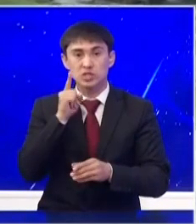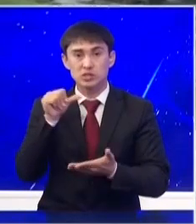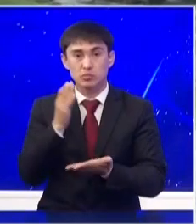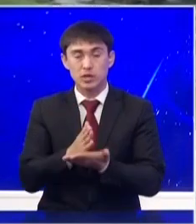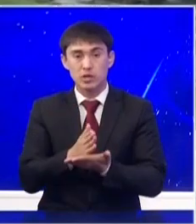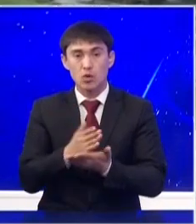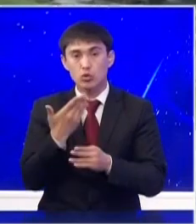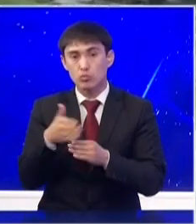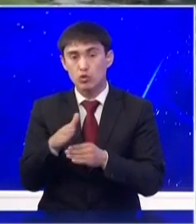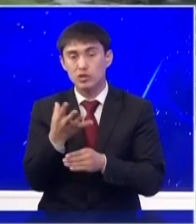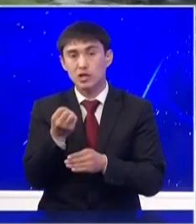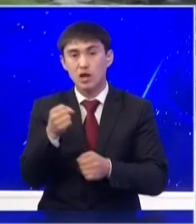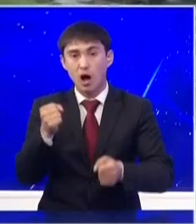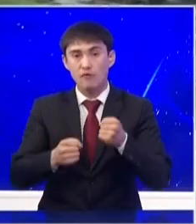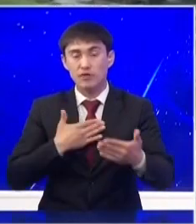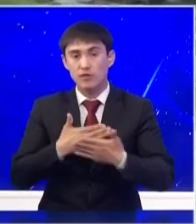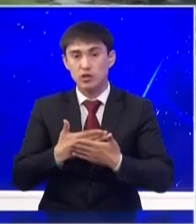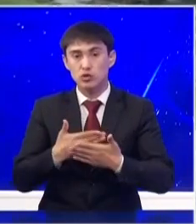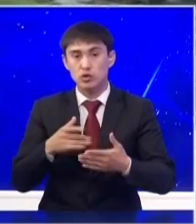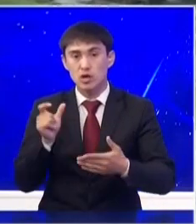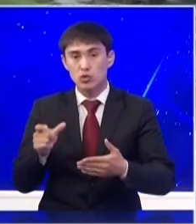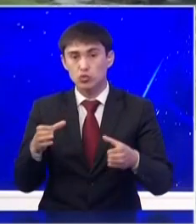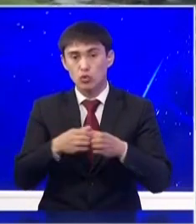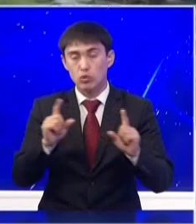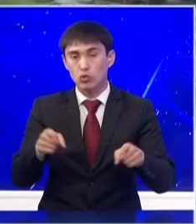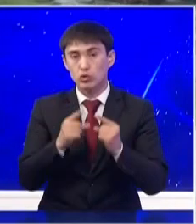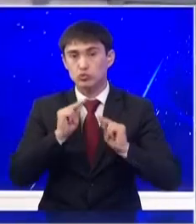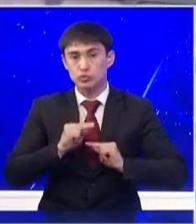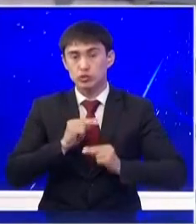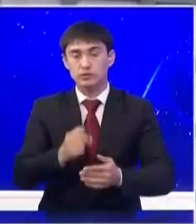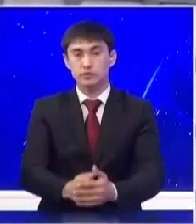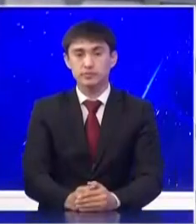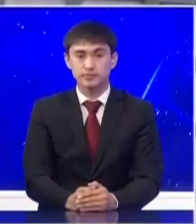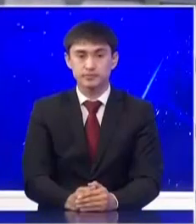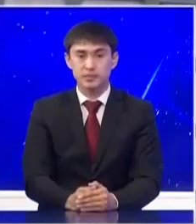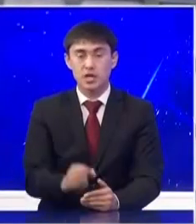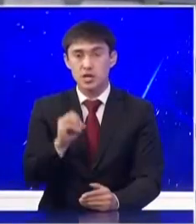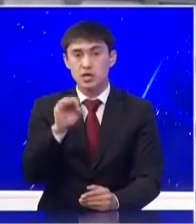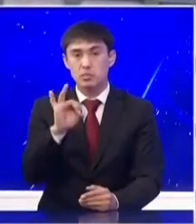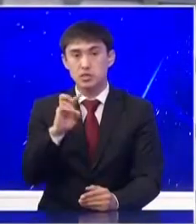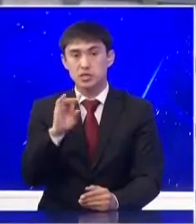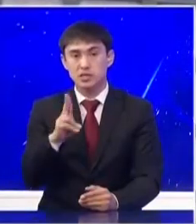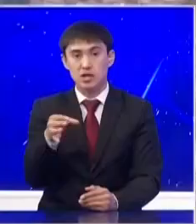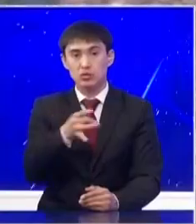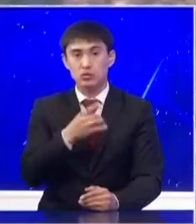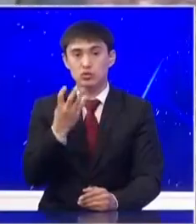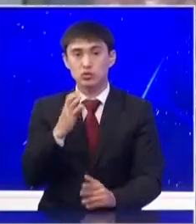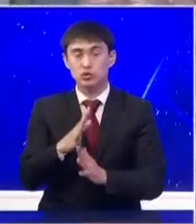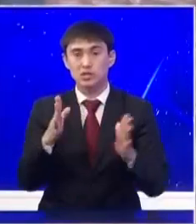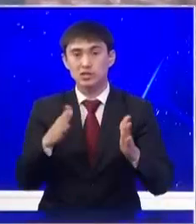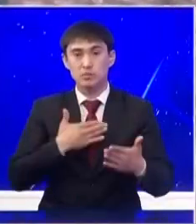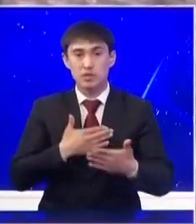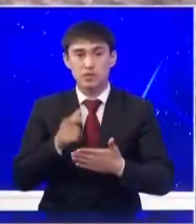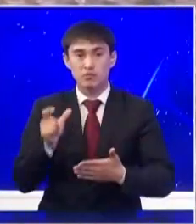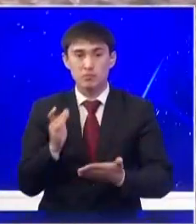Және одан бөлек осы автоволонтер еріктілер тобы құрылып жұмыс жасалуда. Еңбекшіқазақ ауданында 400-ден астам ерікті